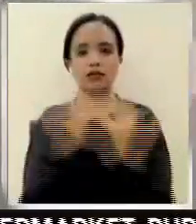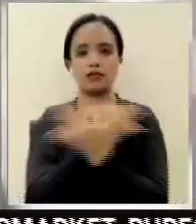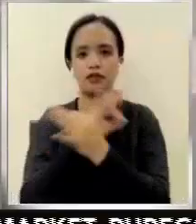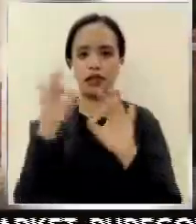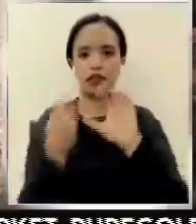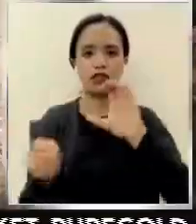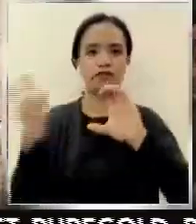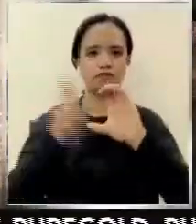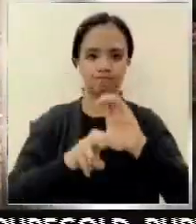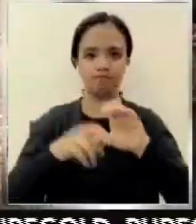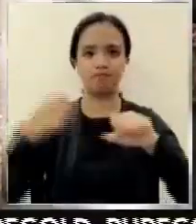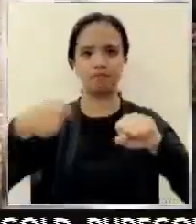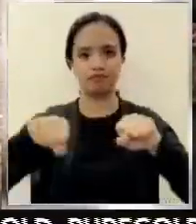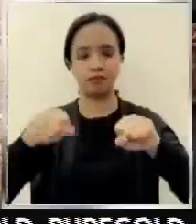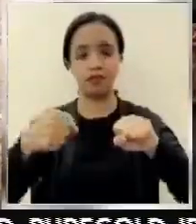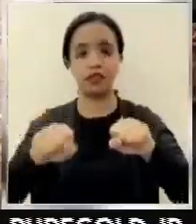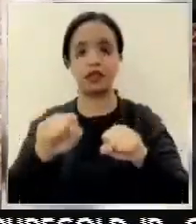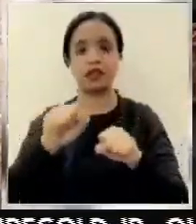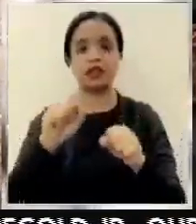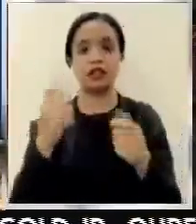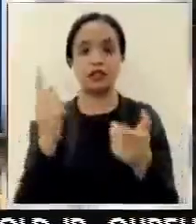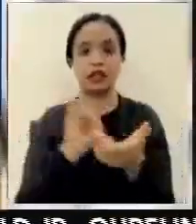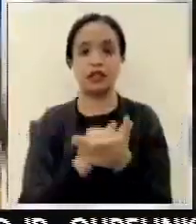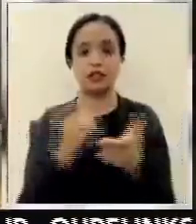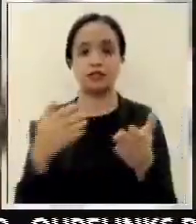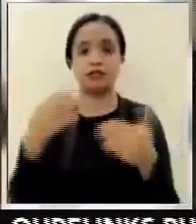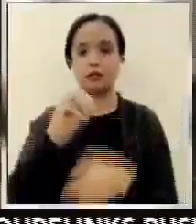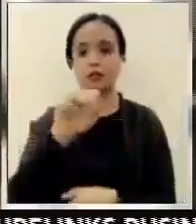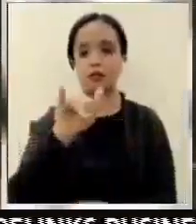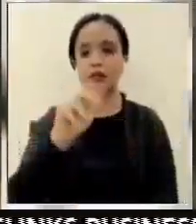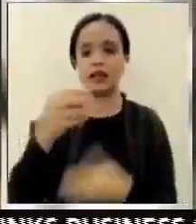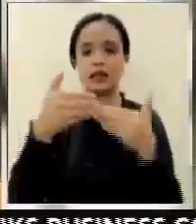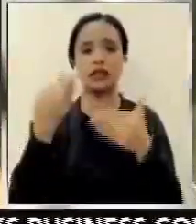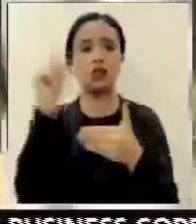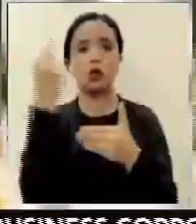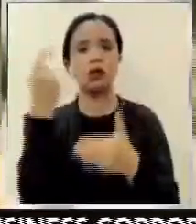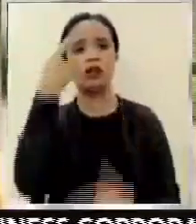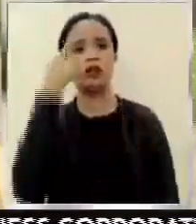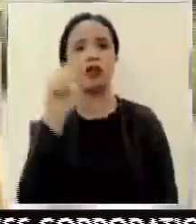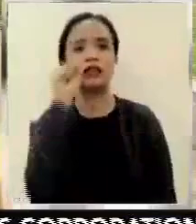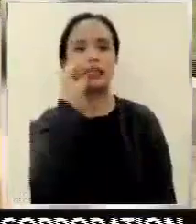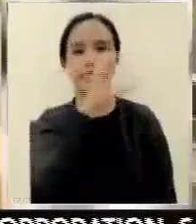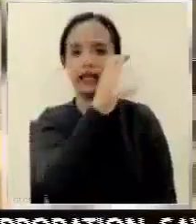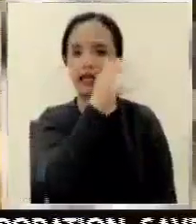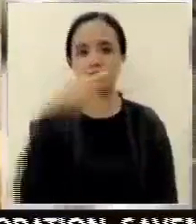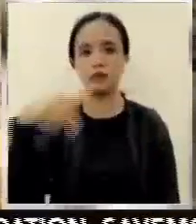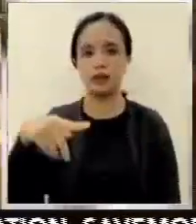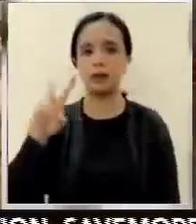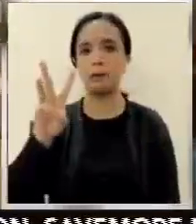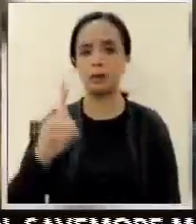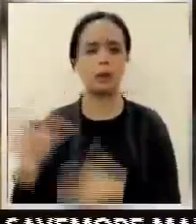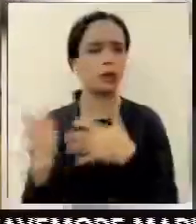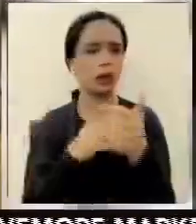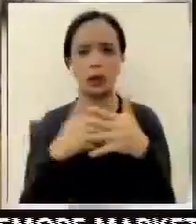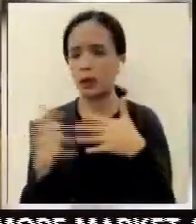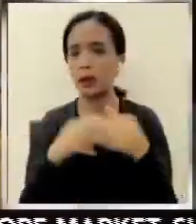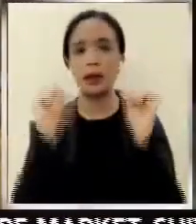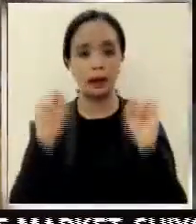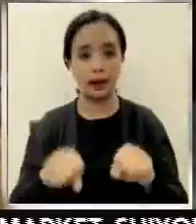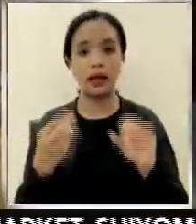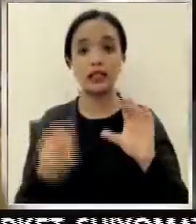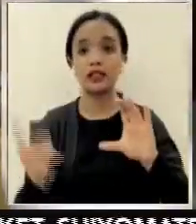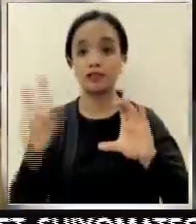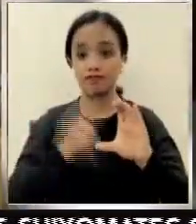ang mga e-trike na magsasakay sa main gate ay para lang sa mga senior citizen at pwd kahit sino naman pwedeng sumakay sa mga e-trike na